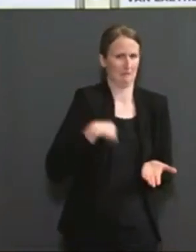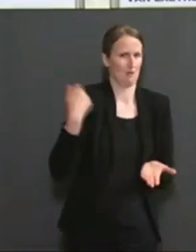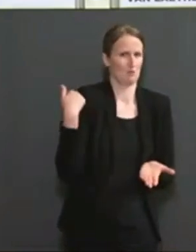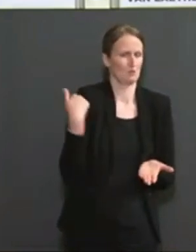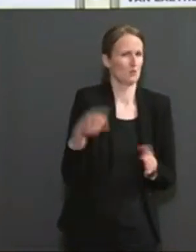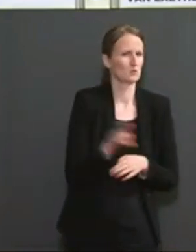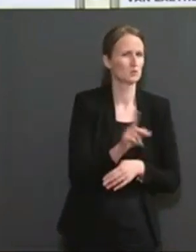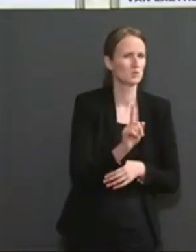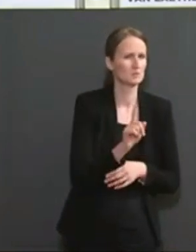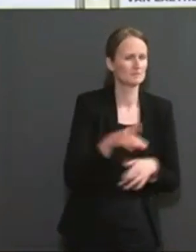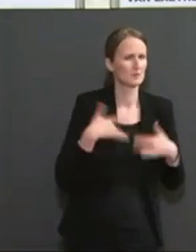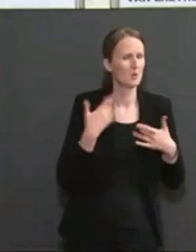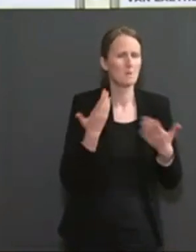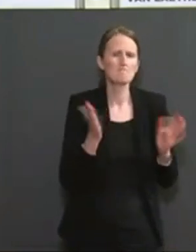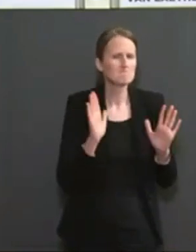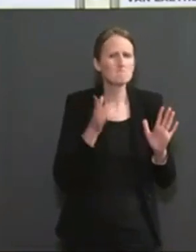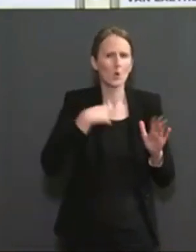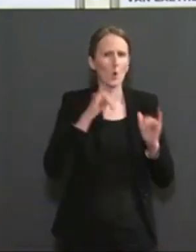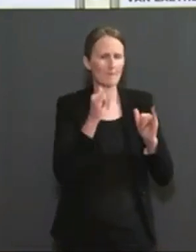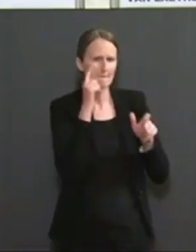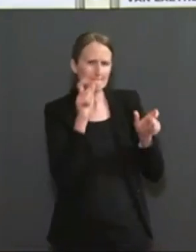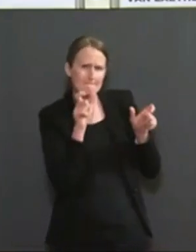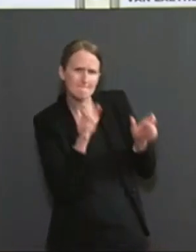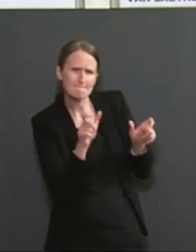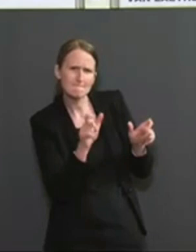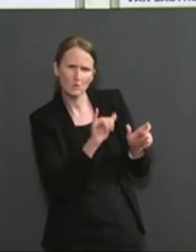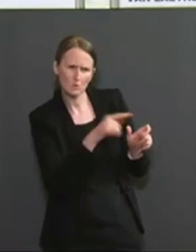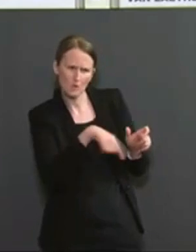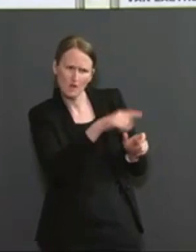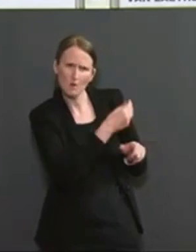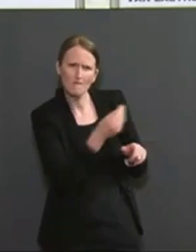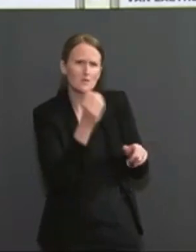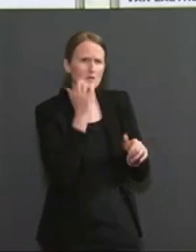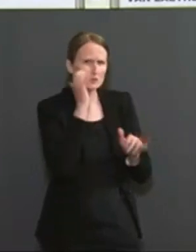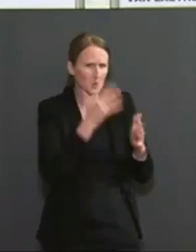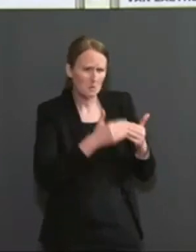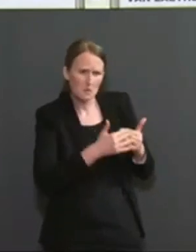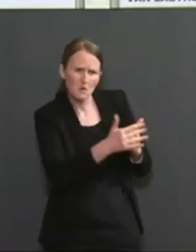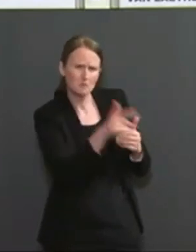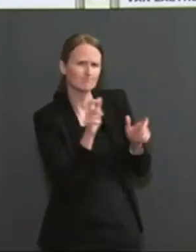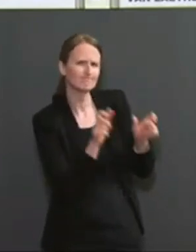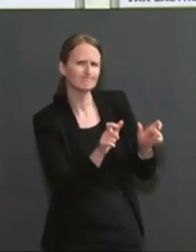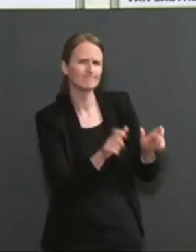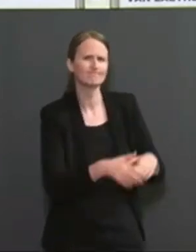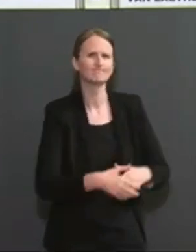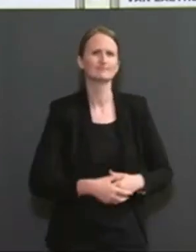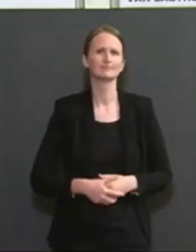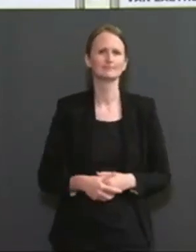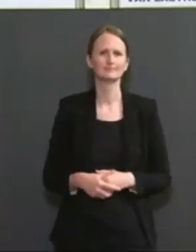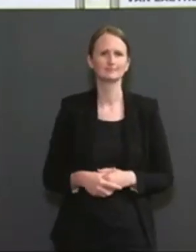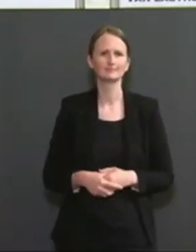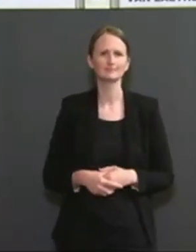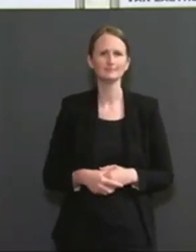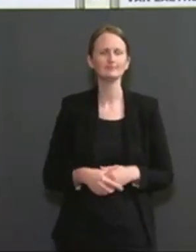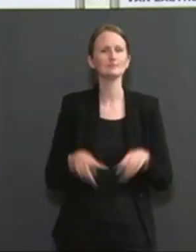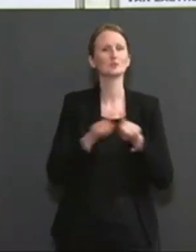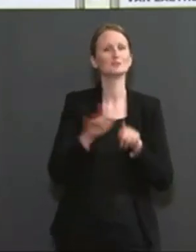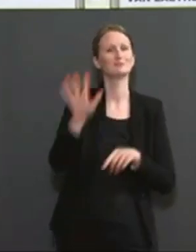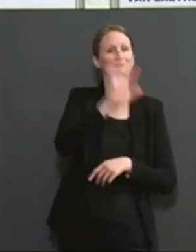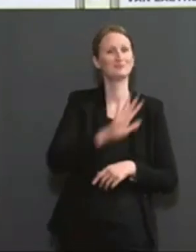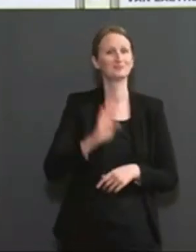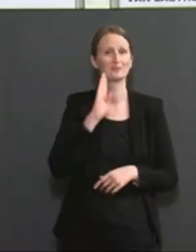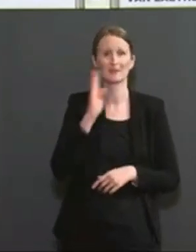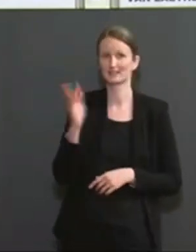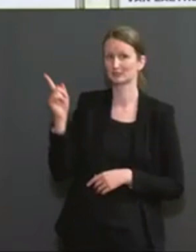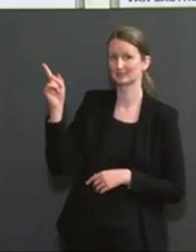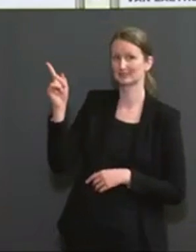données des semaines qui viennent. Si on prend l'ensemble du territoire, on note une diminution dans toutes les